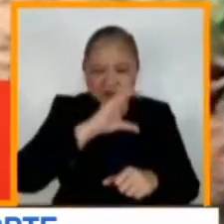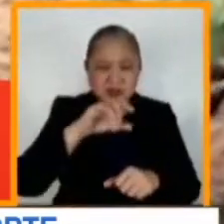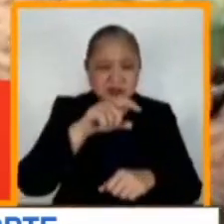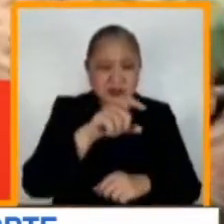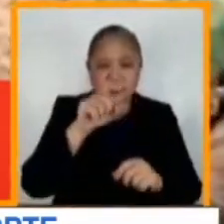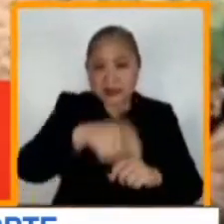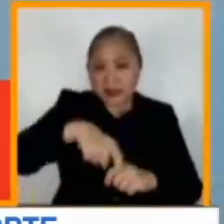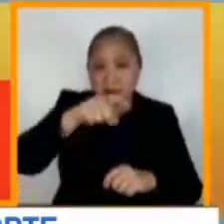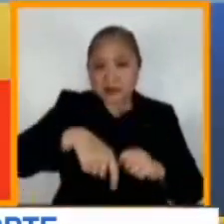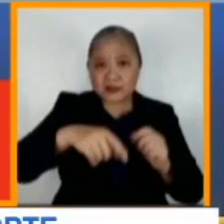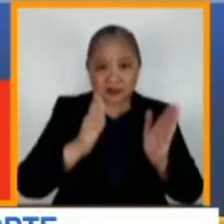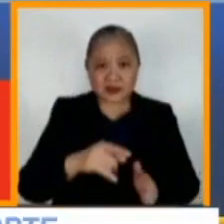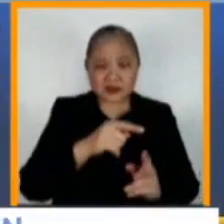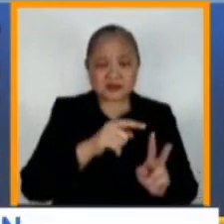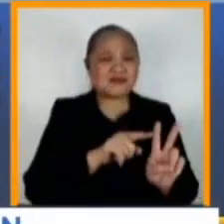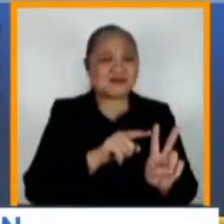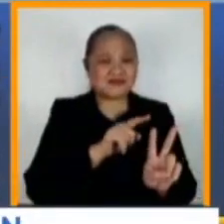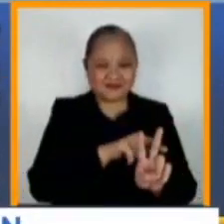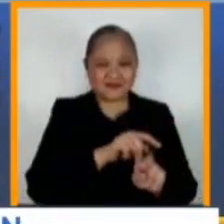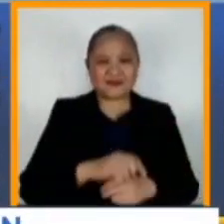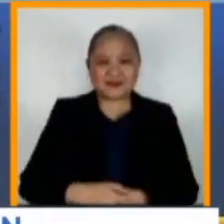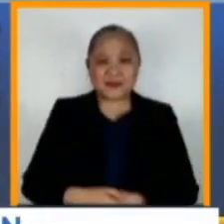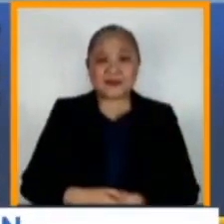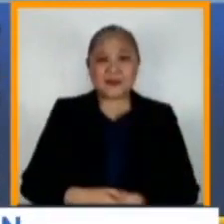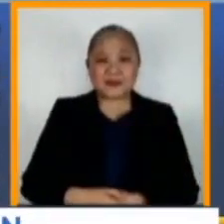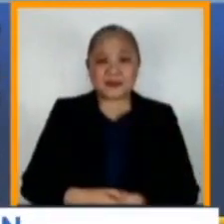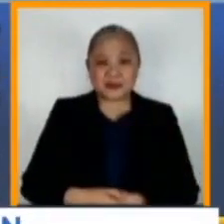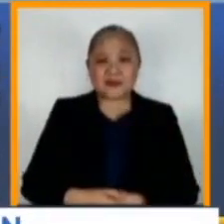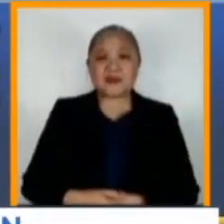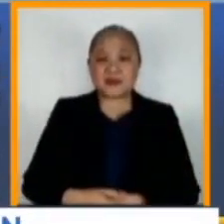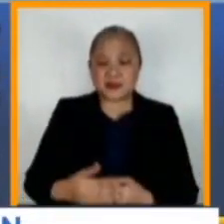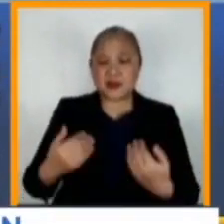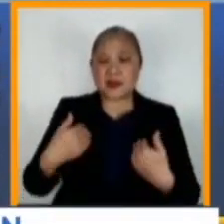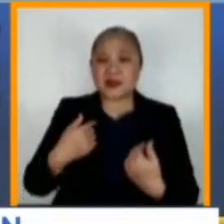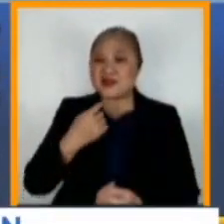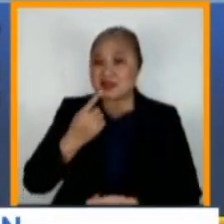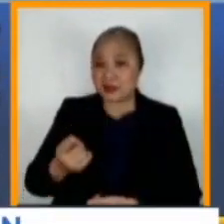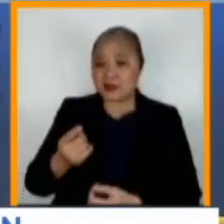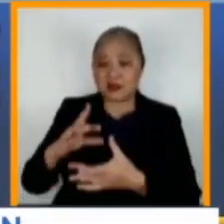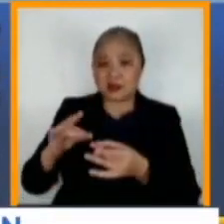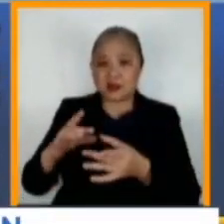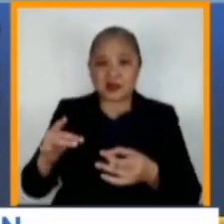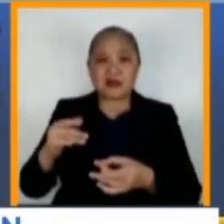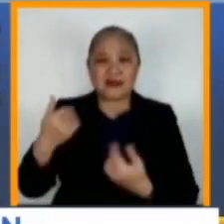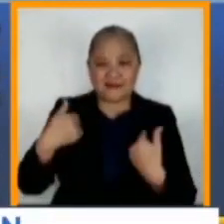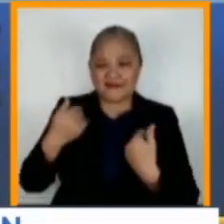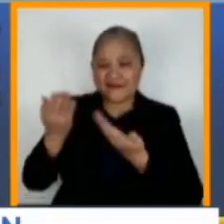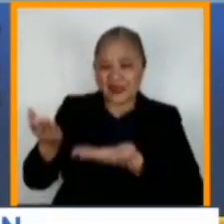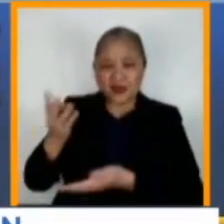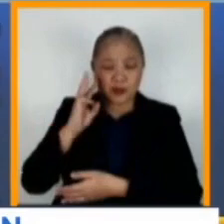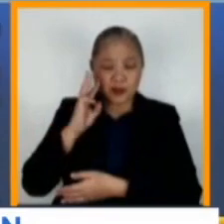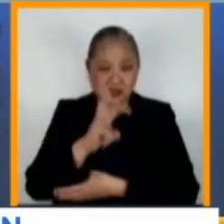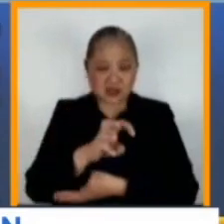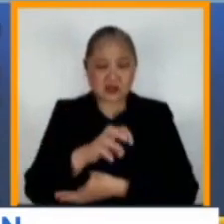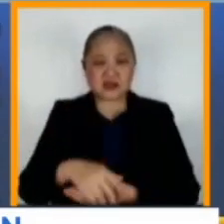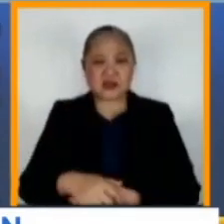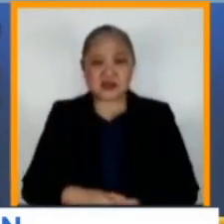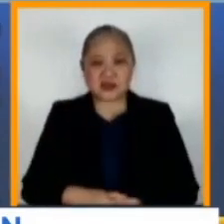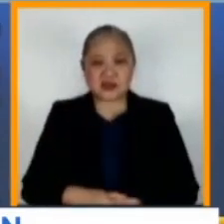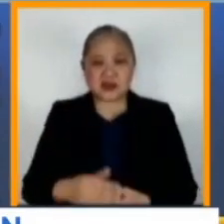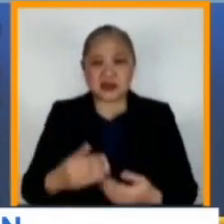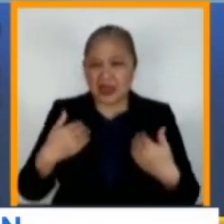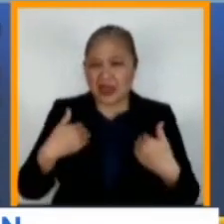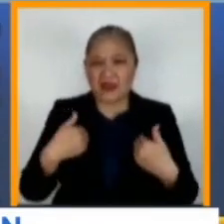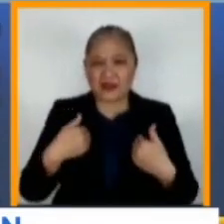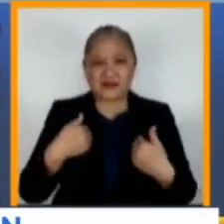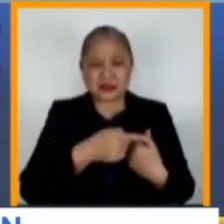Dodoy Elipe. Based sa report sa mga naapo dito, nanay mga signs nga nagasigi na